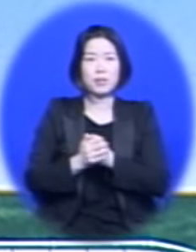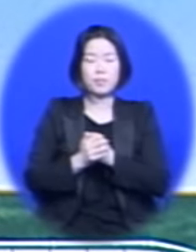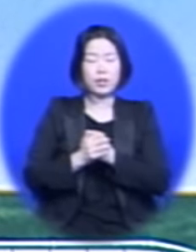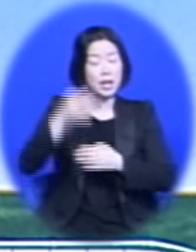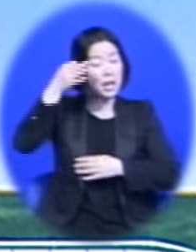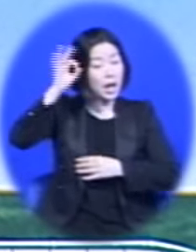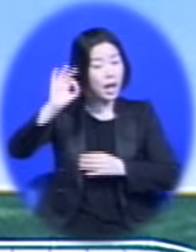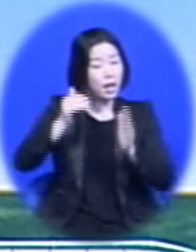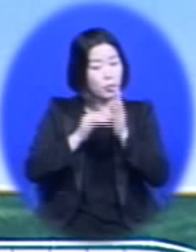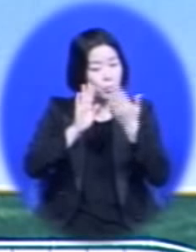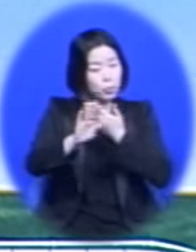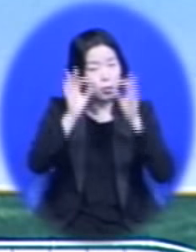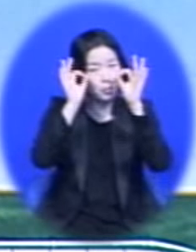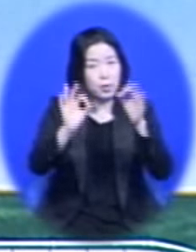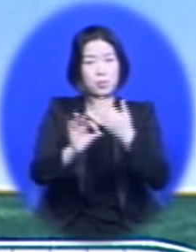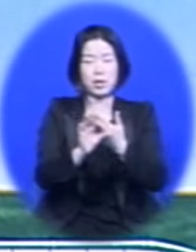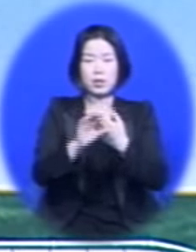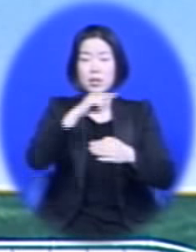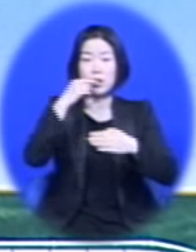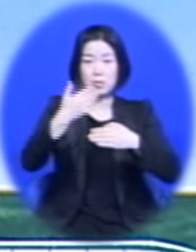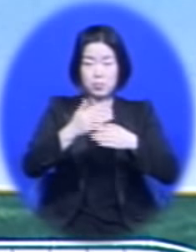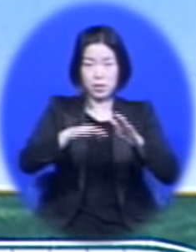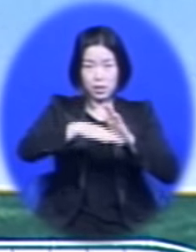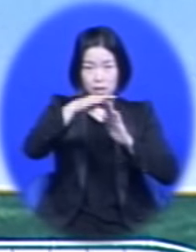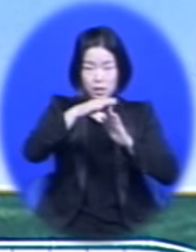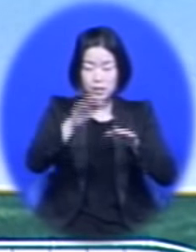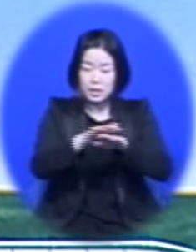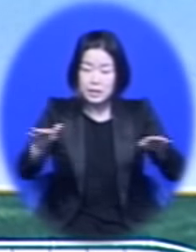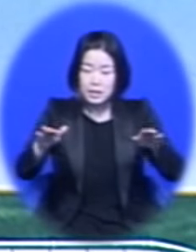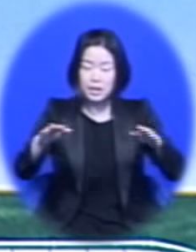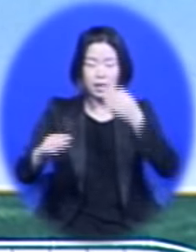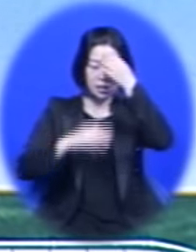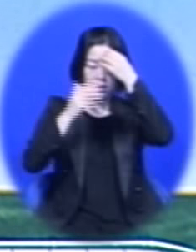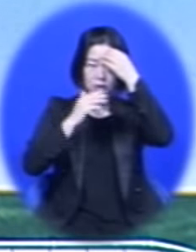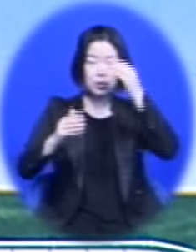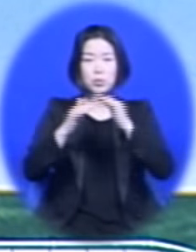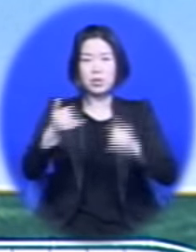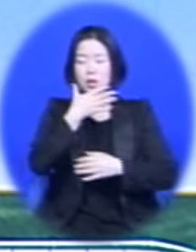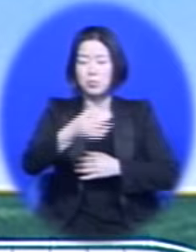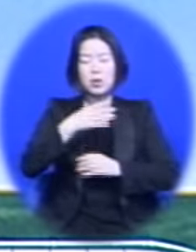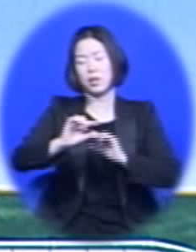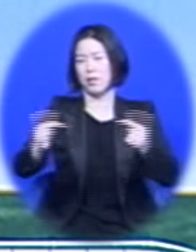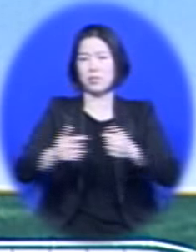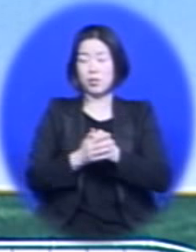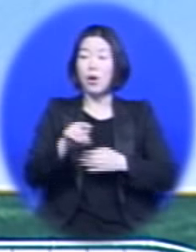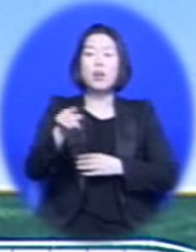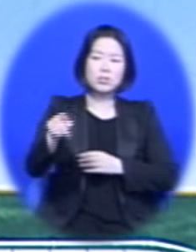깨닫고 보면 북한에 있는 지하교회 성도들이 불행한 게 아닙니다. 그들은 행복한